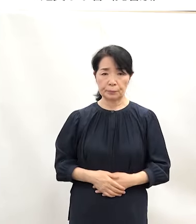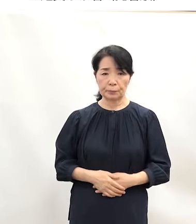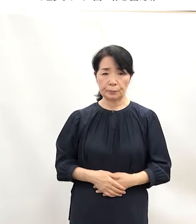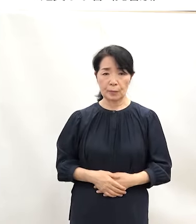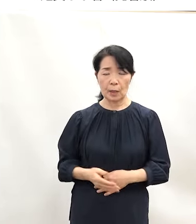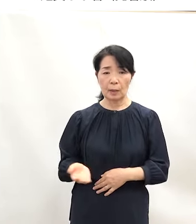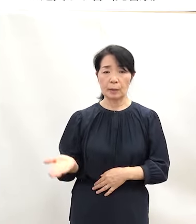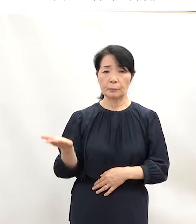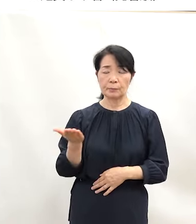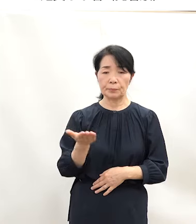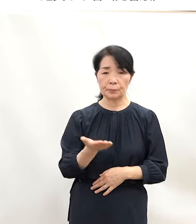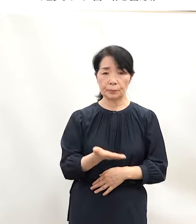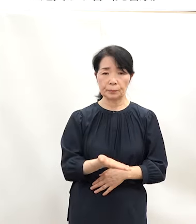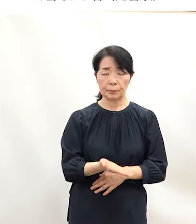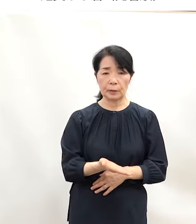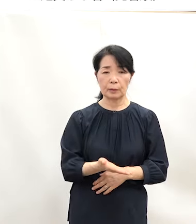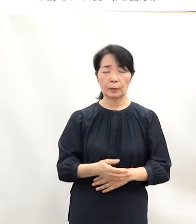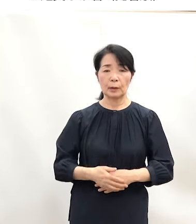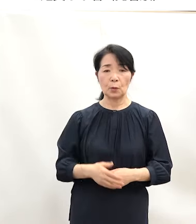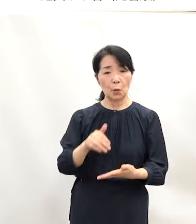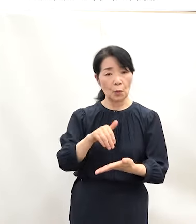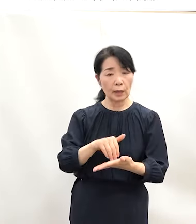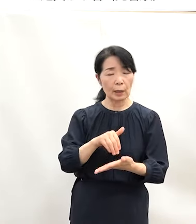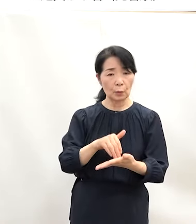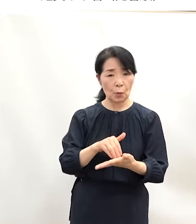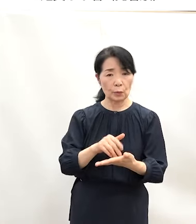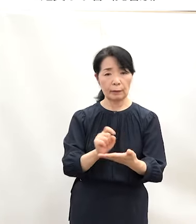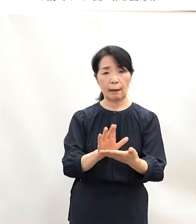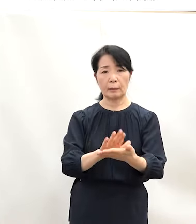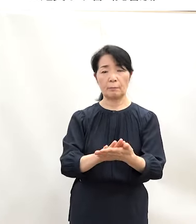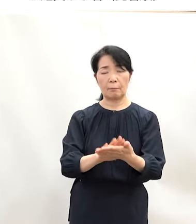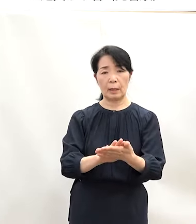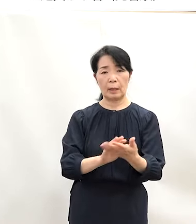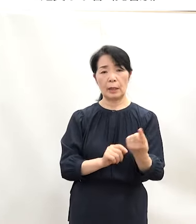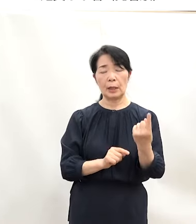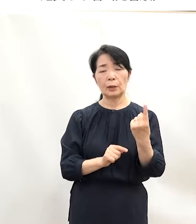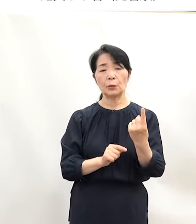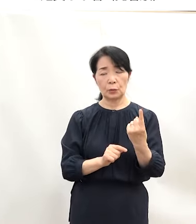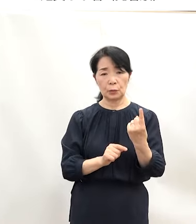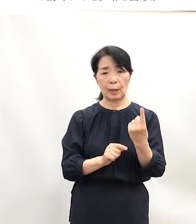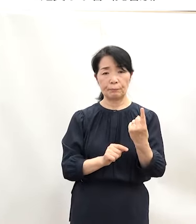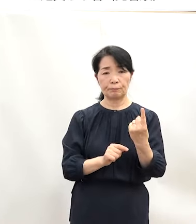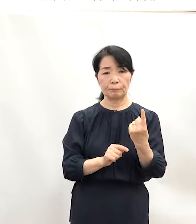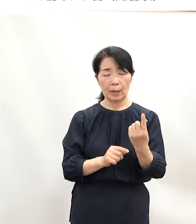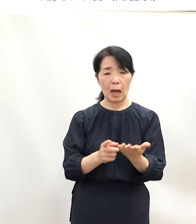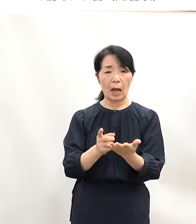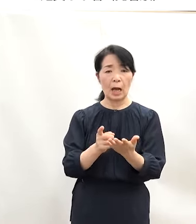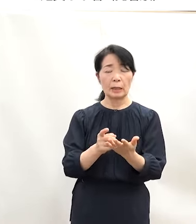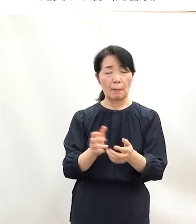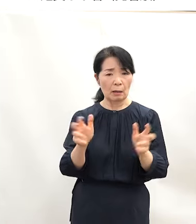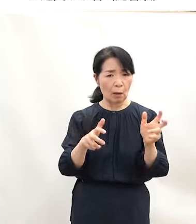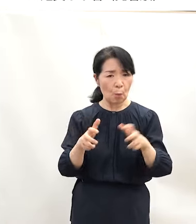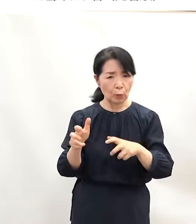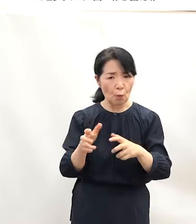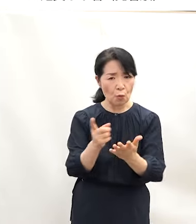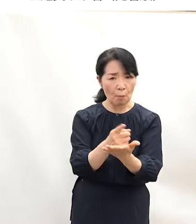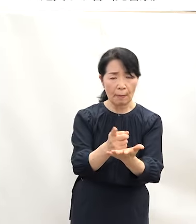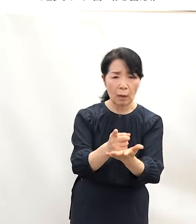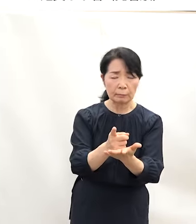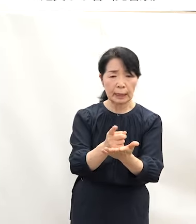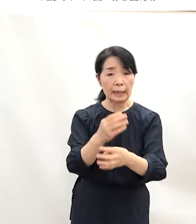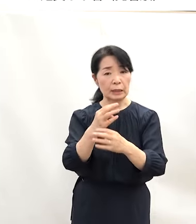2ページ目の最後に記載しております。まあ、一つは住マップでですね、いつどこで出没